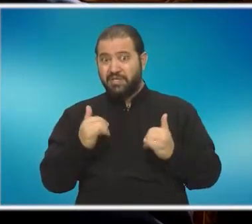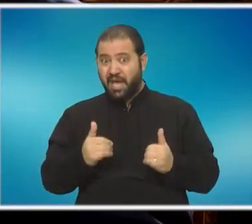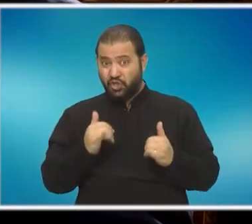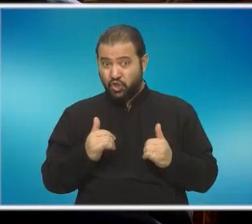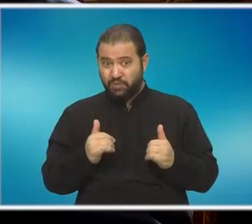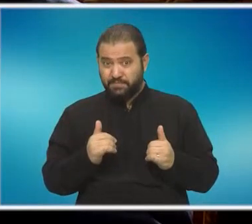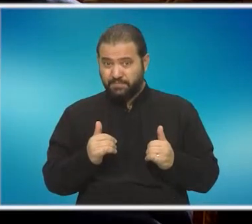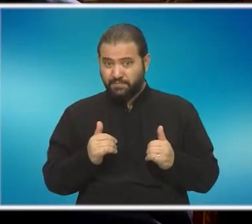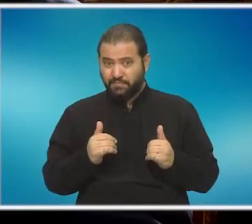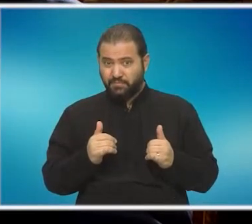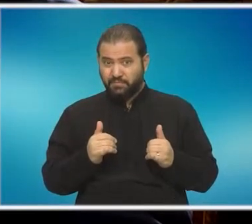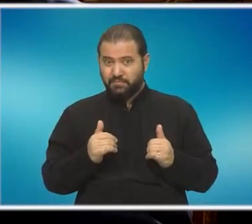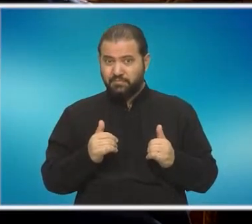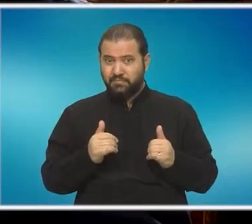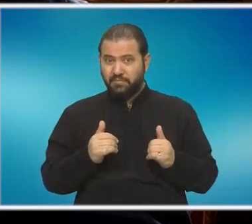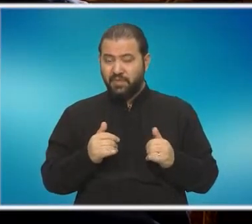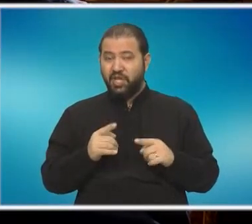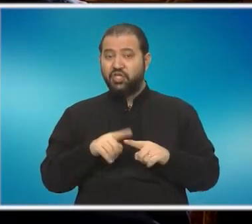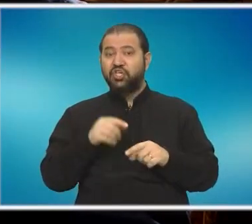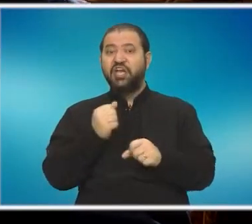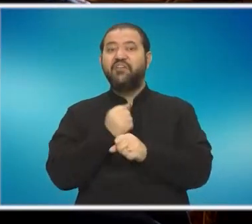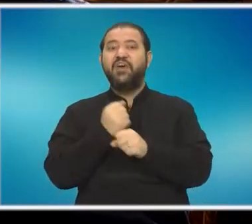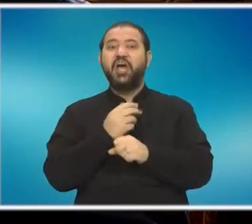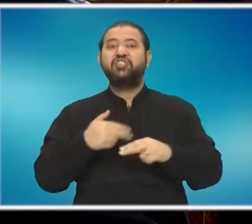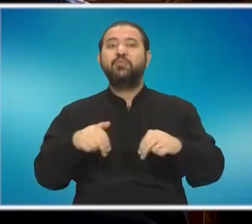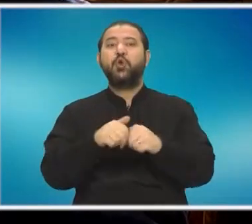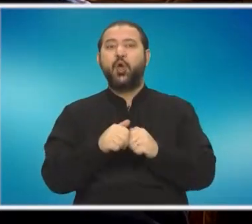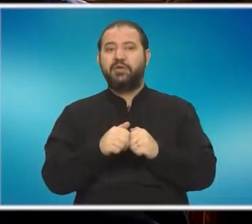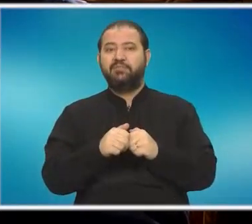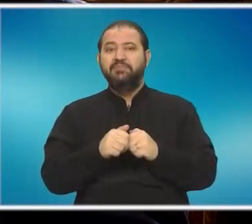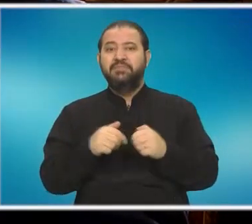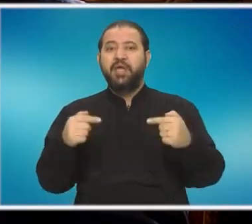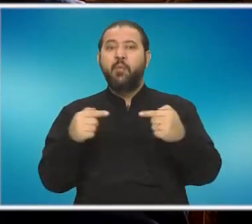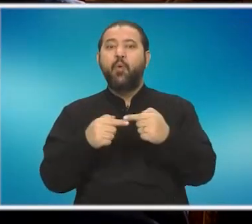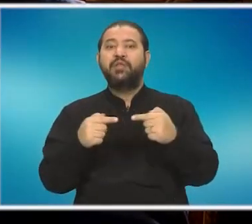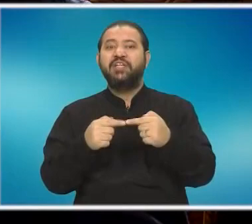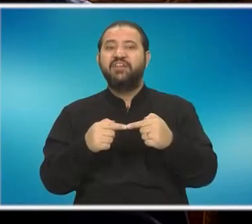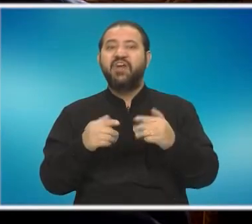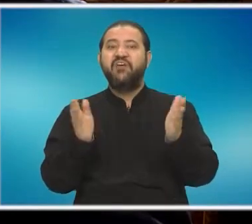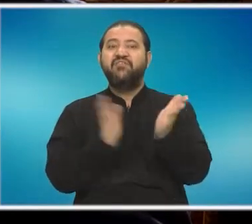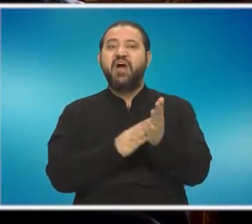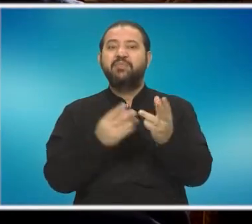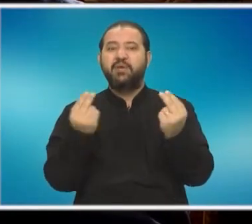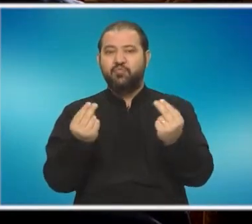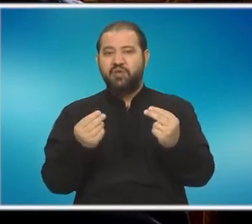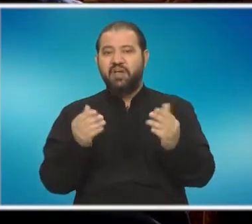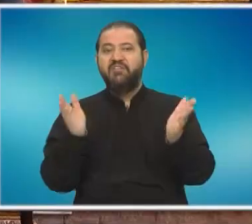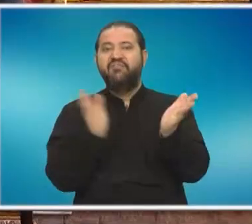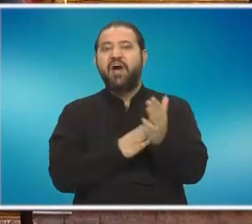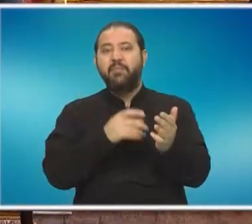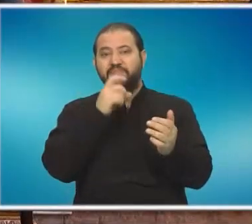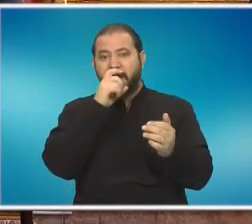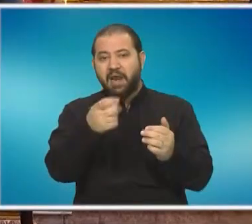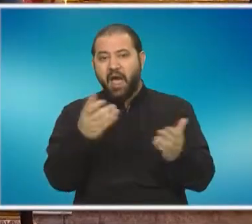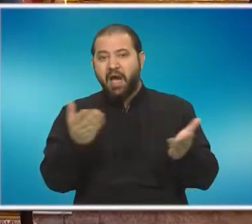De aici, tu ce devii? O contramărturie. Nu numai că nu-L mărturisești